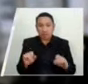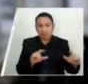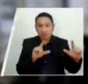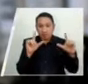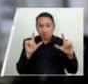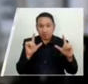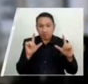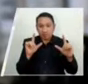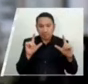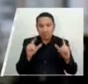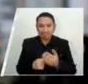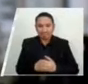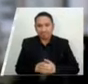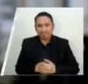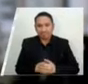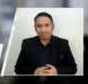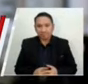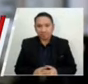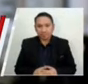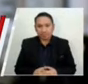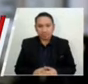si Joseph Morong. Joseph!